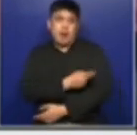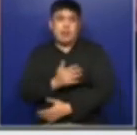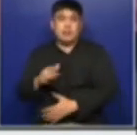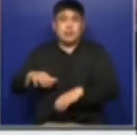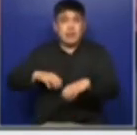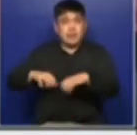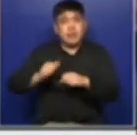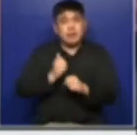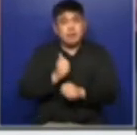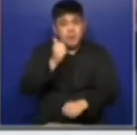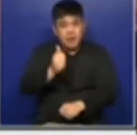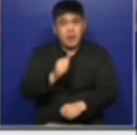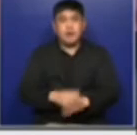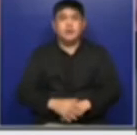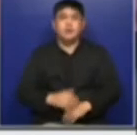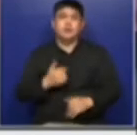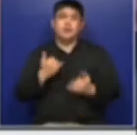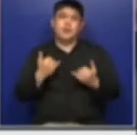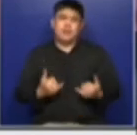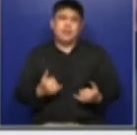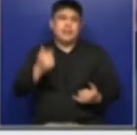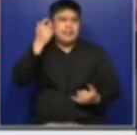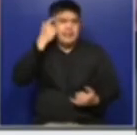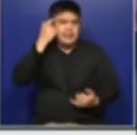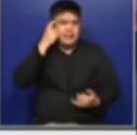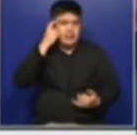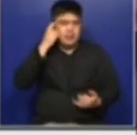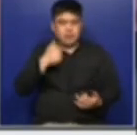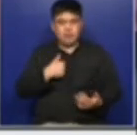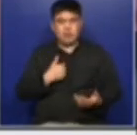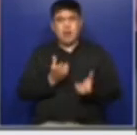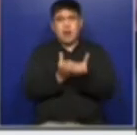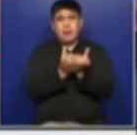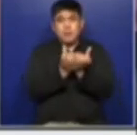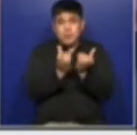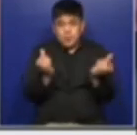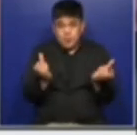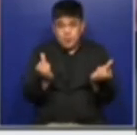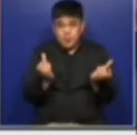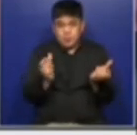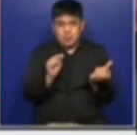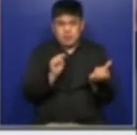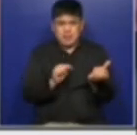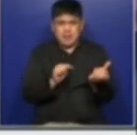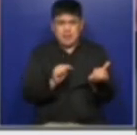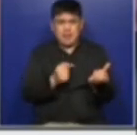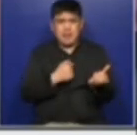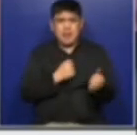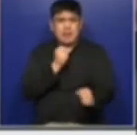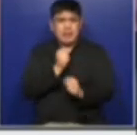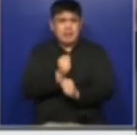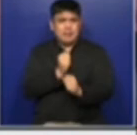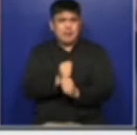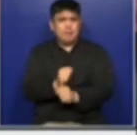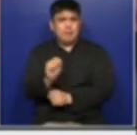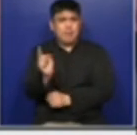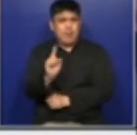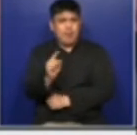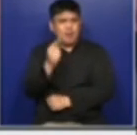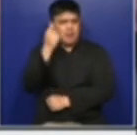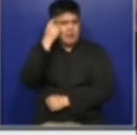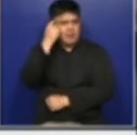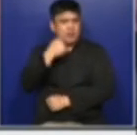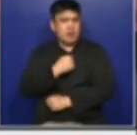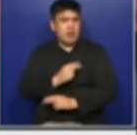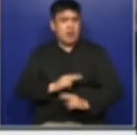าทางสภาพัฒน์ก็งงๆเพราะว่ารัฐธรรมนูญกำหนดให้สภาพัฒน์เป็นเจ้าภาพนะครับงานอื่นก็เยอะอยู่แล้วแต่งาน